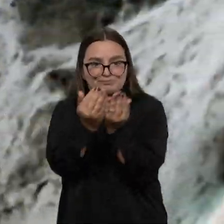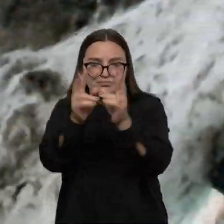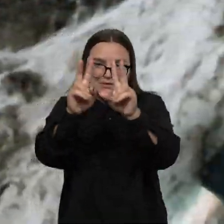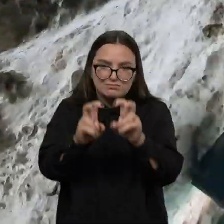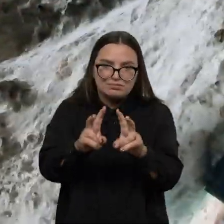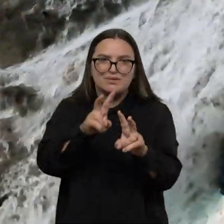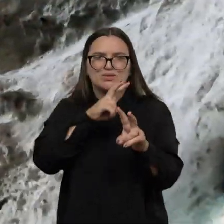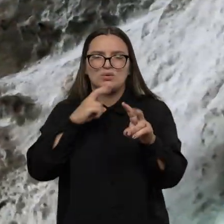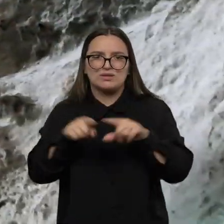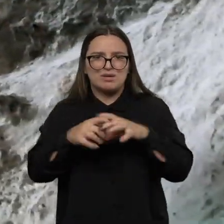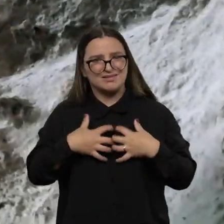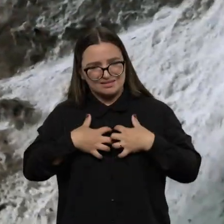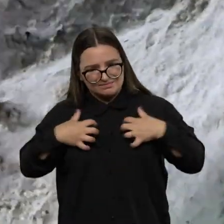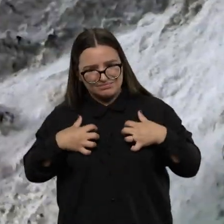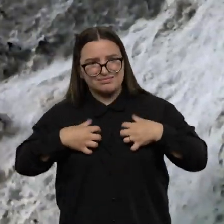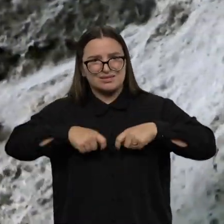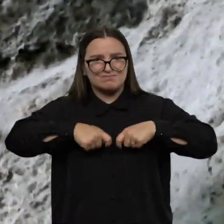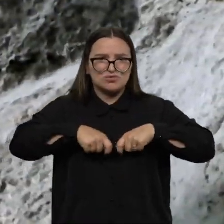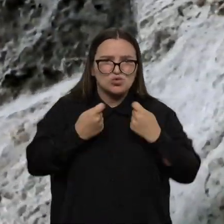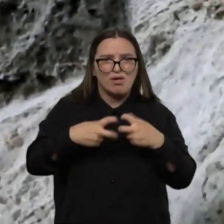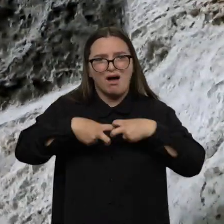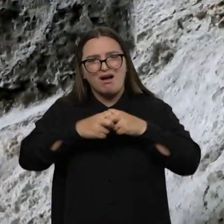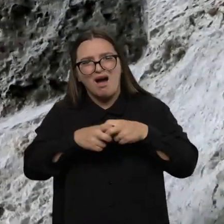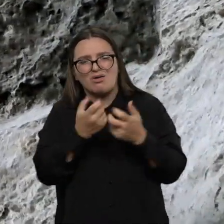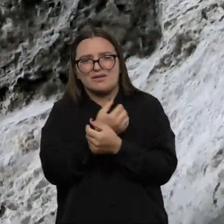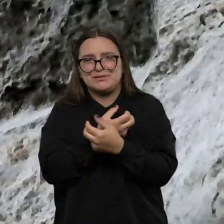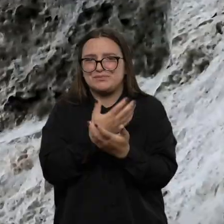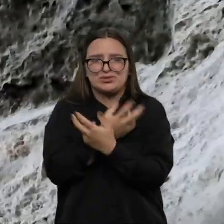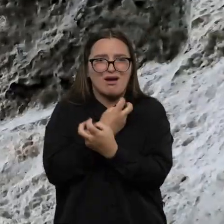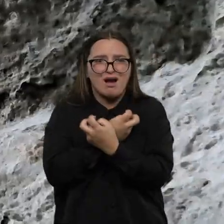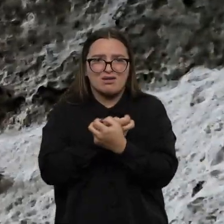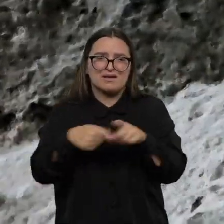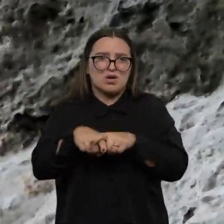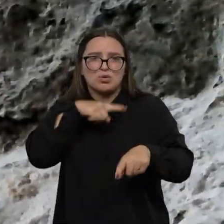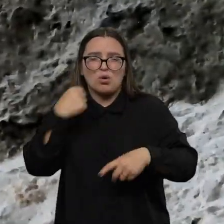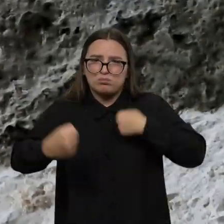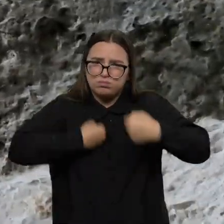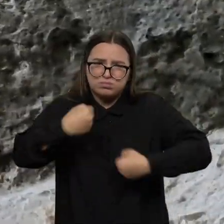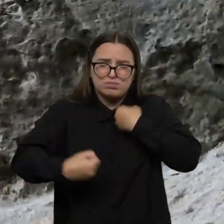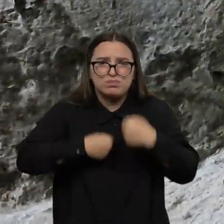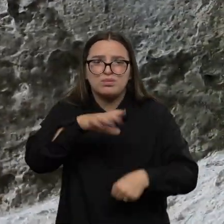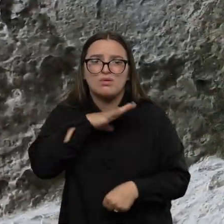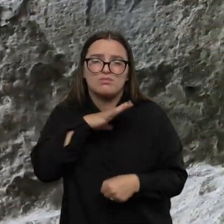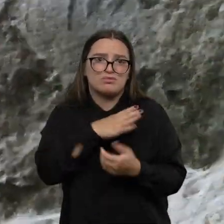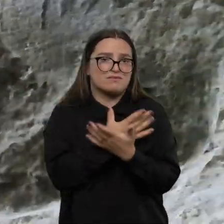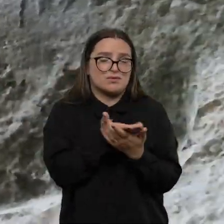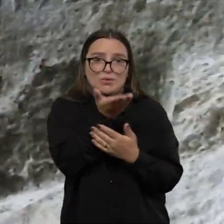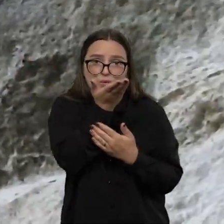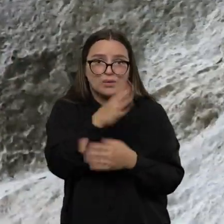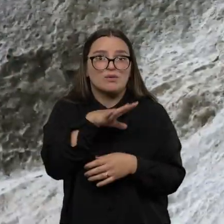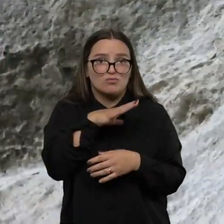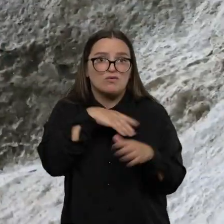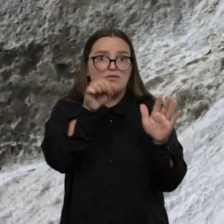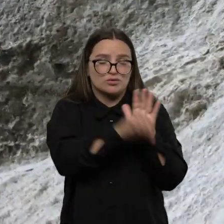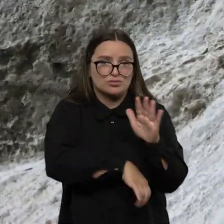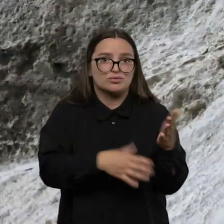nustatyti daugybinį krūstinės ląstos, kaulai sulaužyti, žodžiu, daug smūgiavimų patirta.